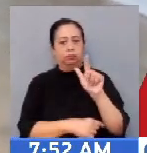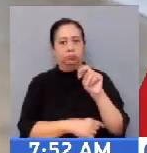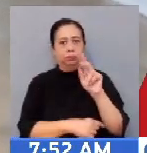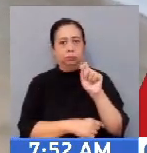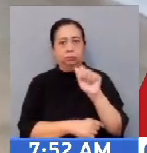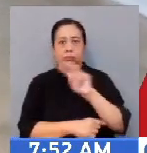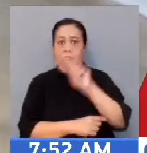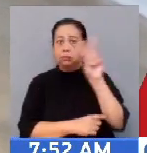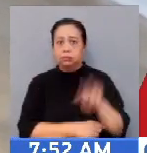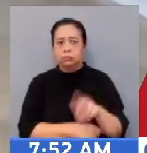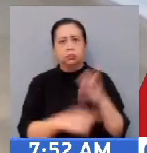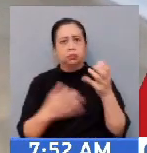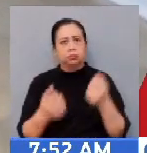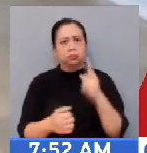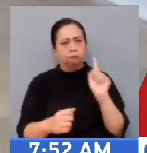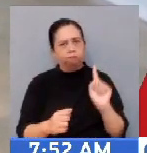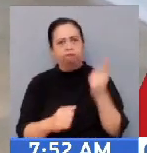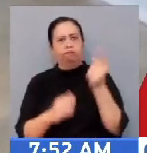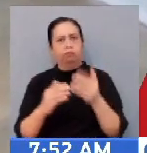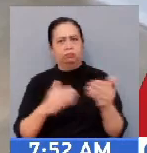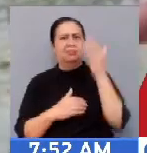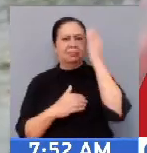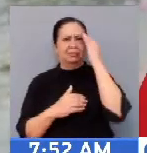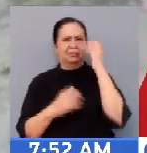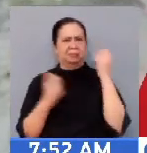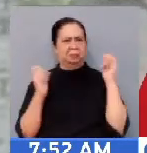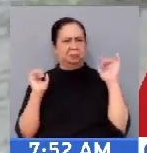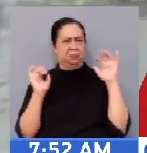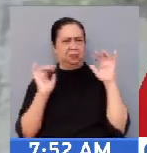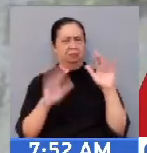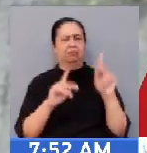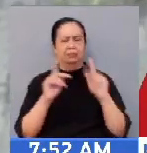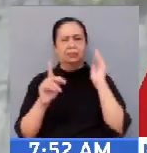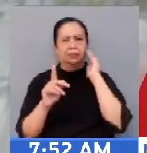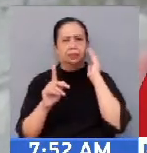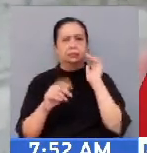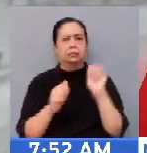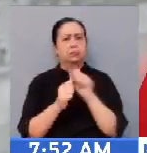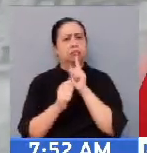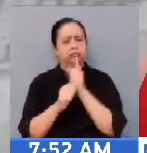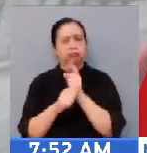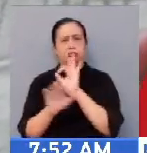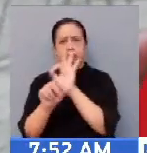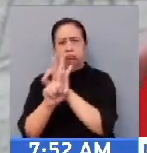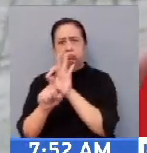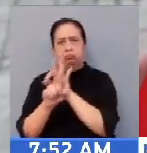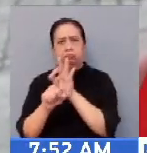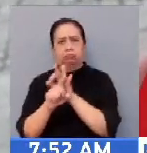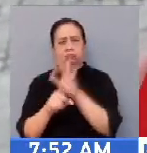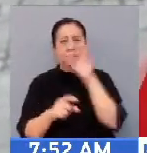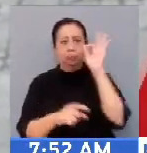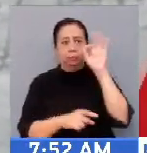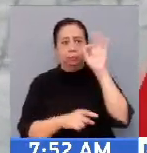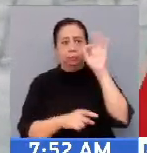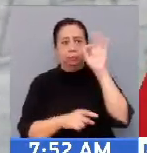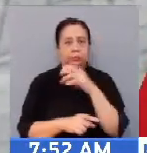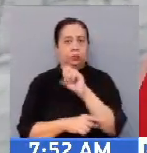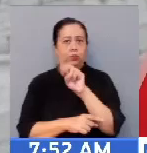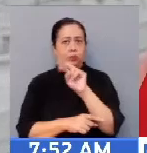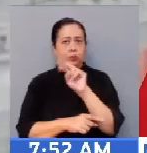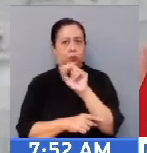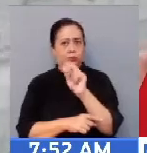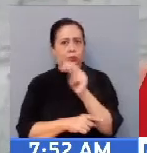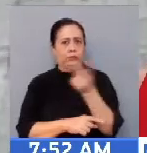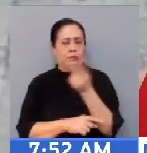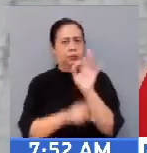niyang mauna dahil alam niyang narami ang tao. Isa raw siyang masugid na tagahanga na mag-asawang Susan at S.E.J. Lahat daw ng